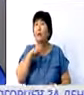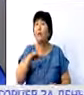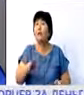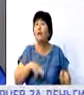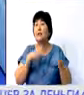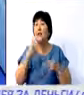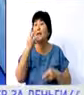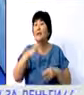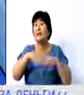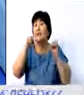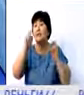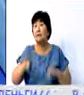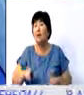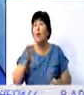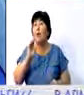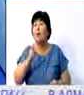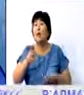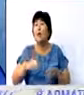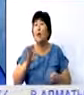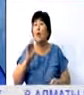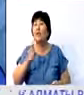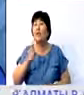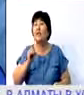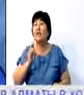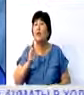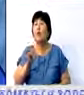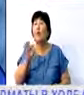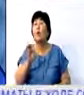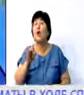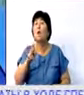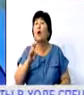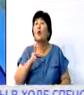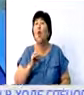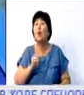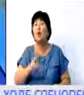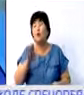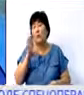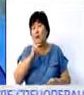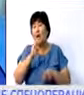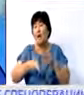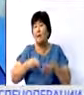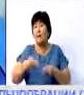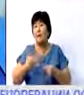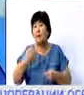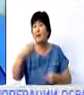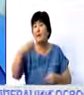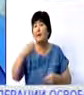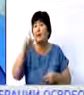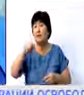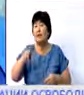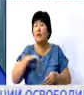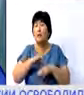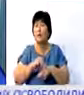прибыли три специалисты умка хирург он к гинеколог и он к маммолог они намерены прооперировать около 20 пациентов центра проведут